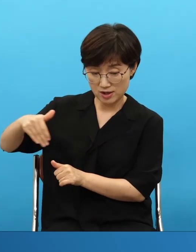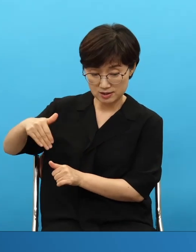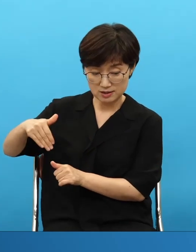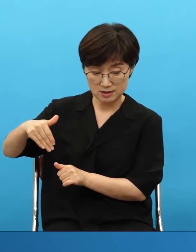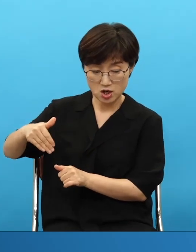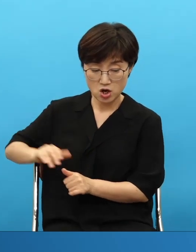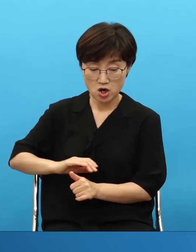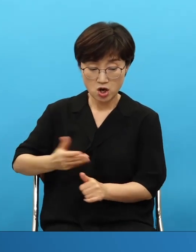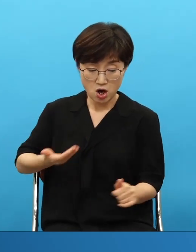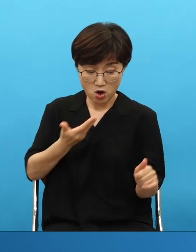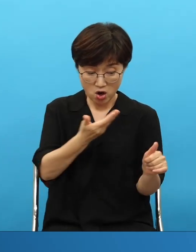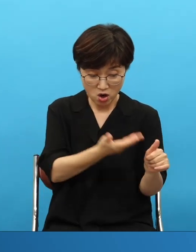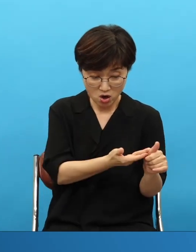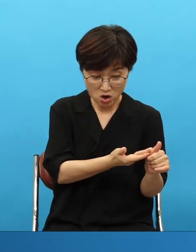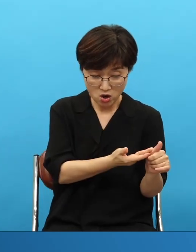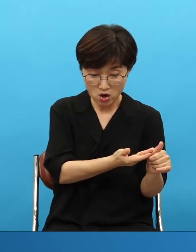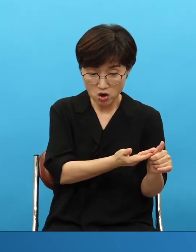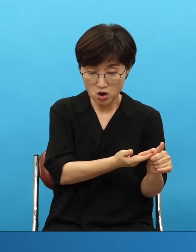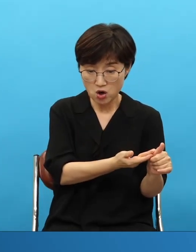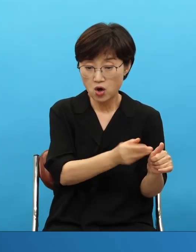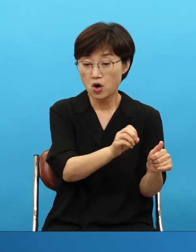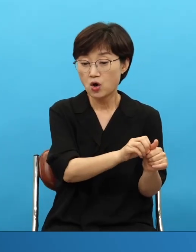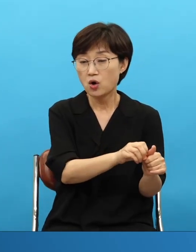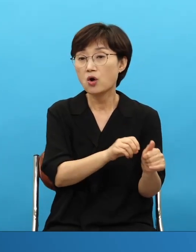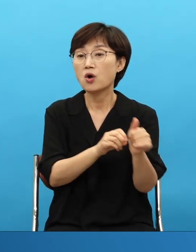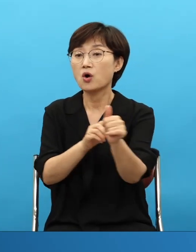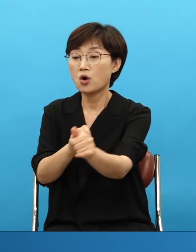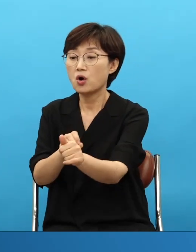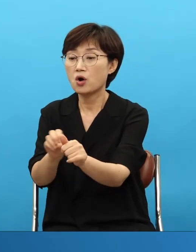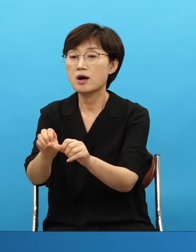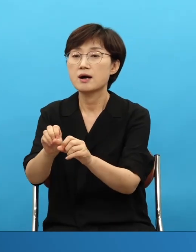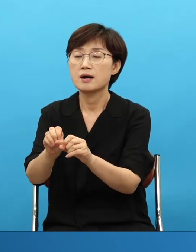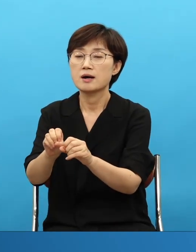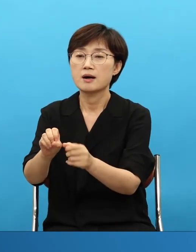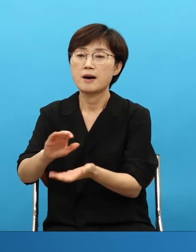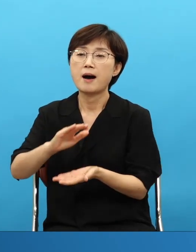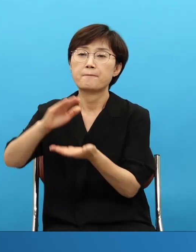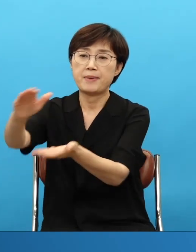是把我们的光景告诉你们. 앞에 거는 내 사정인데요. 우리 사정을 너희에게.